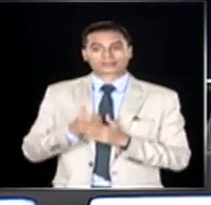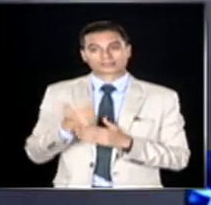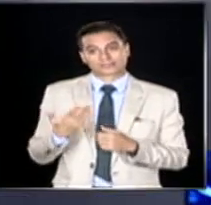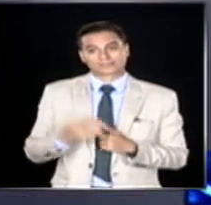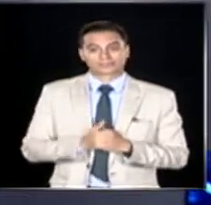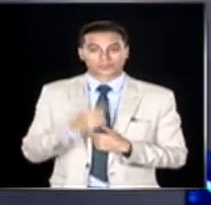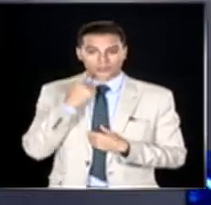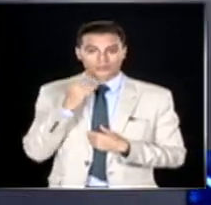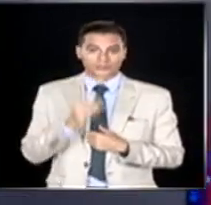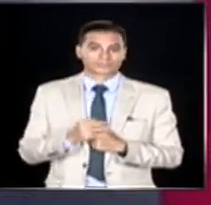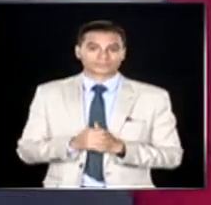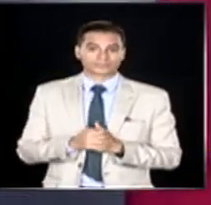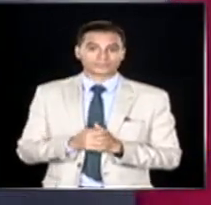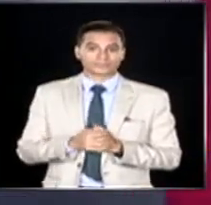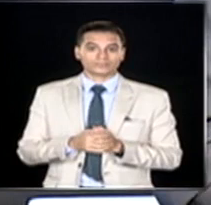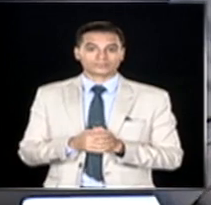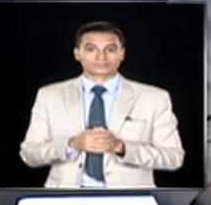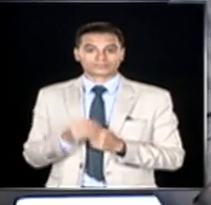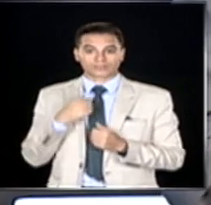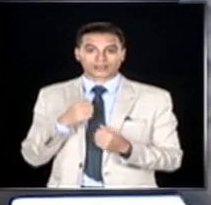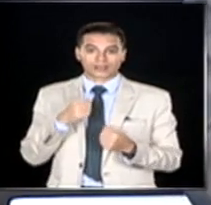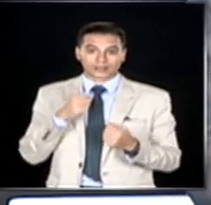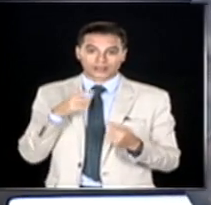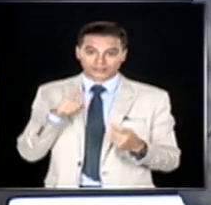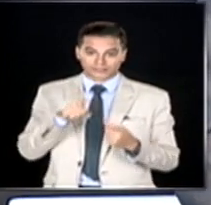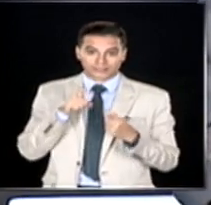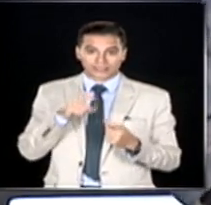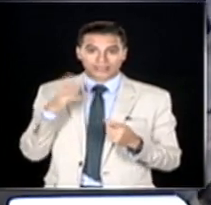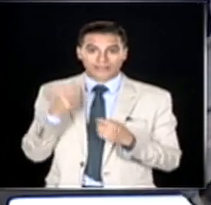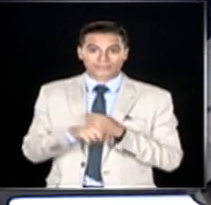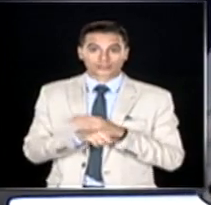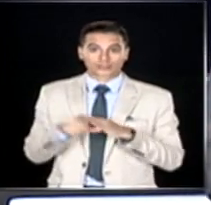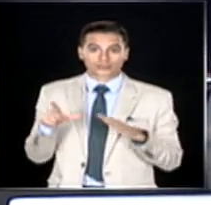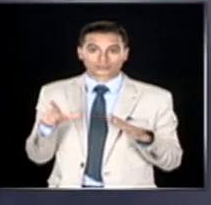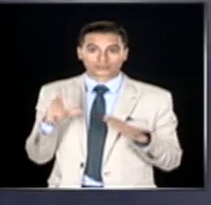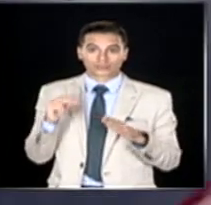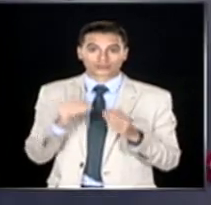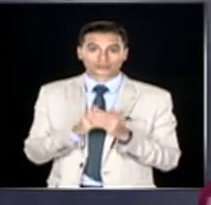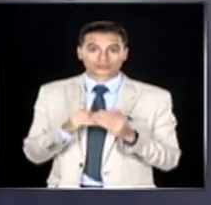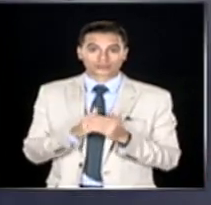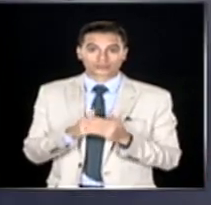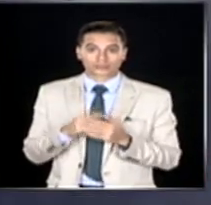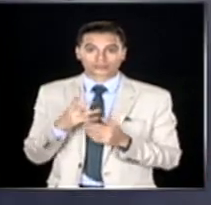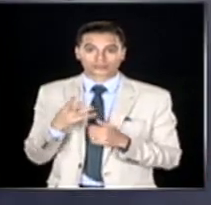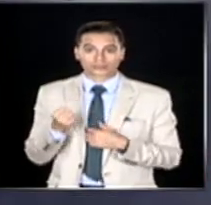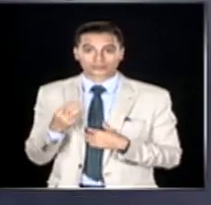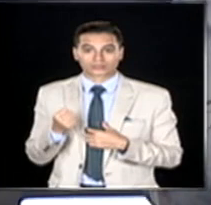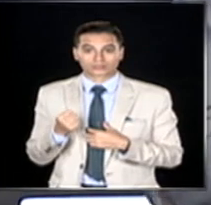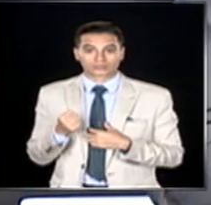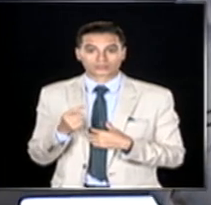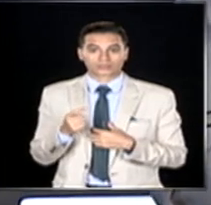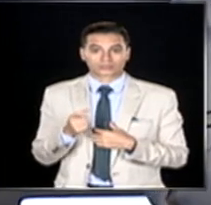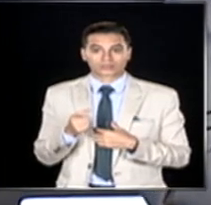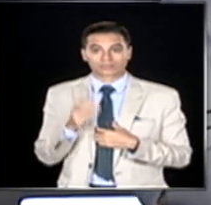كده. للأسف. هتخانق معاكي. كم عدد الأيام في 20 أسبوع؟ 140. يعني في أسئلة